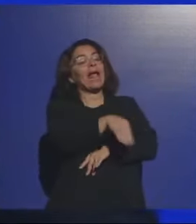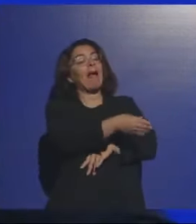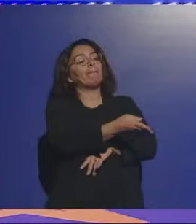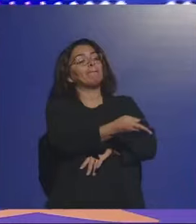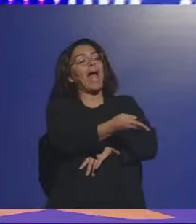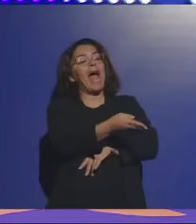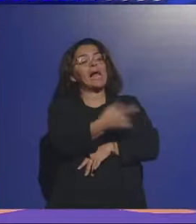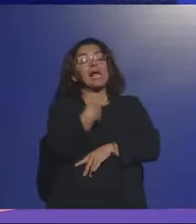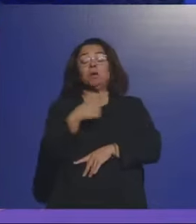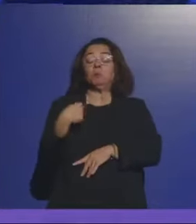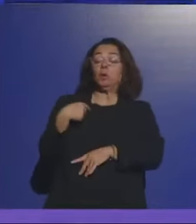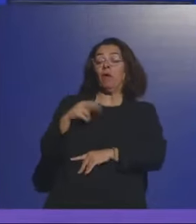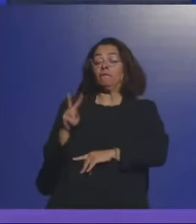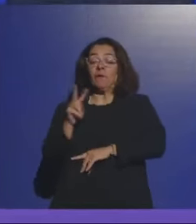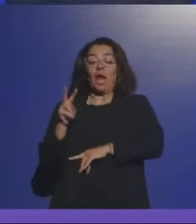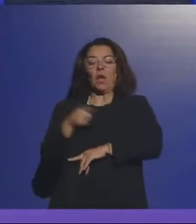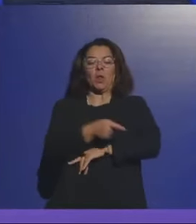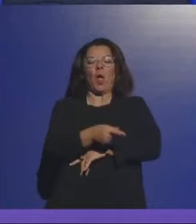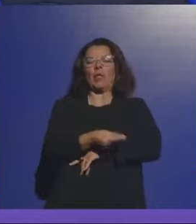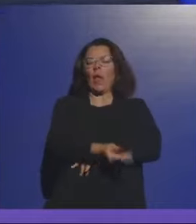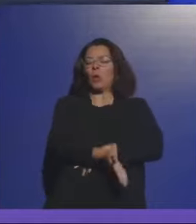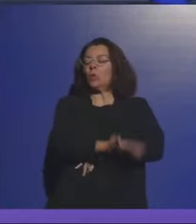nessun bene